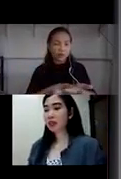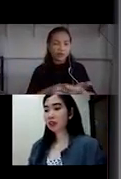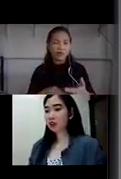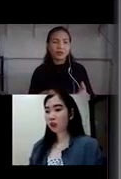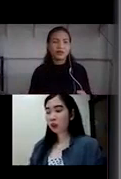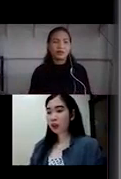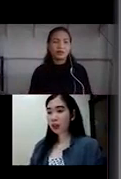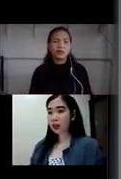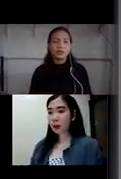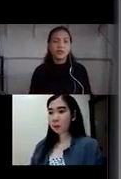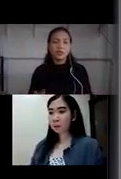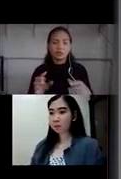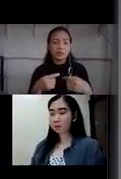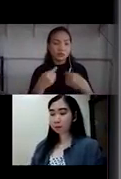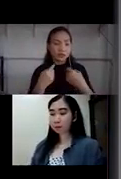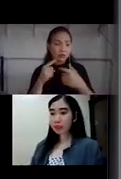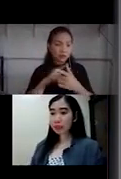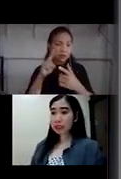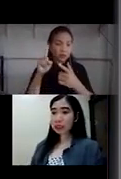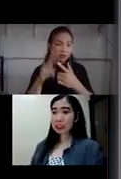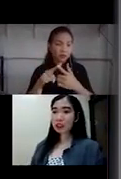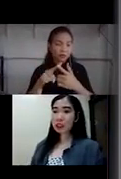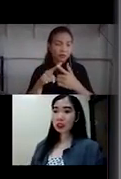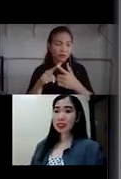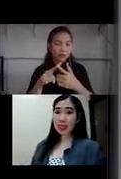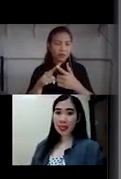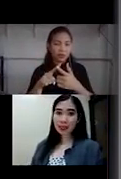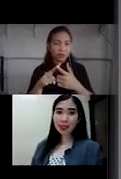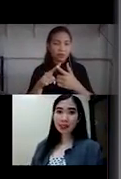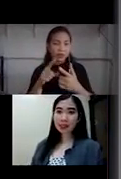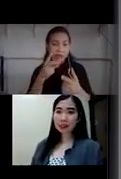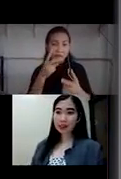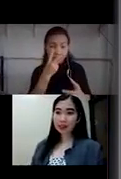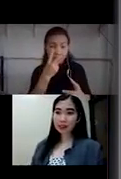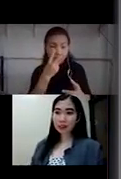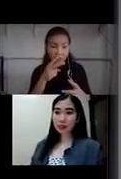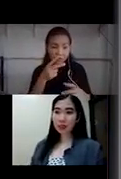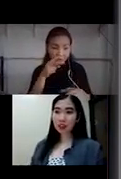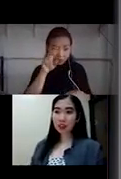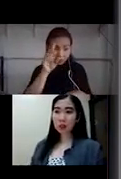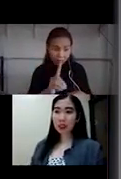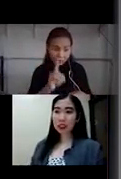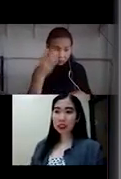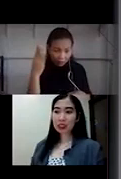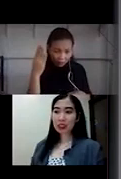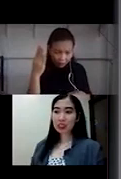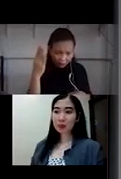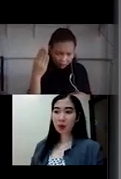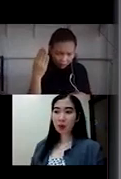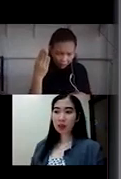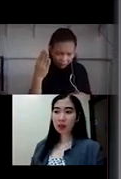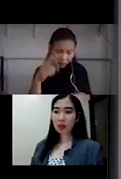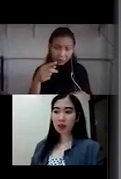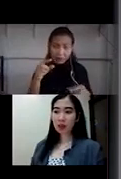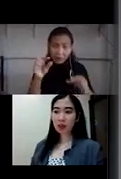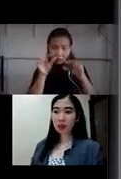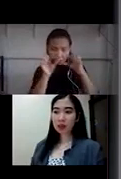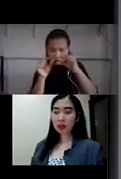Then, kung titingin kayo dito sa send, meron kayong makikitang